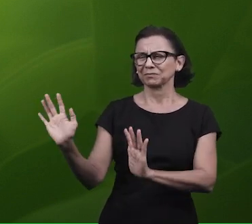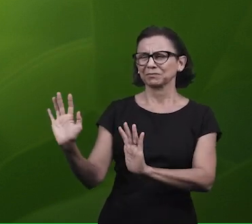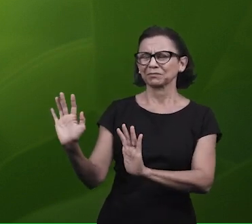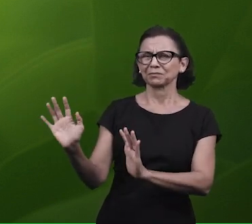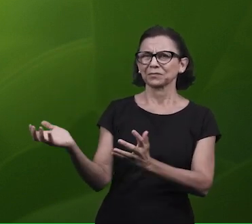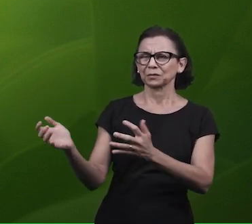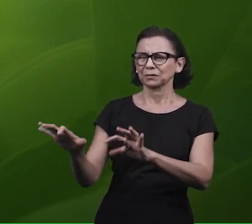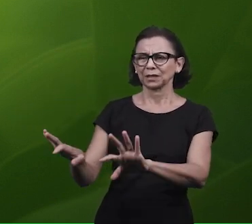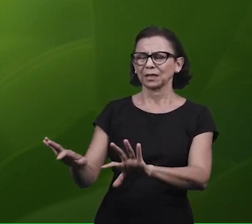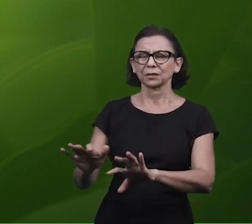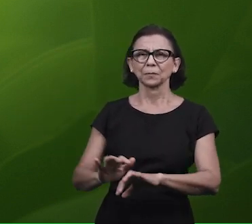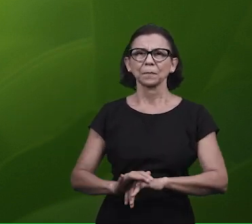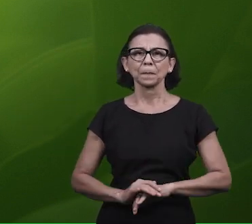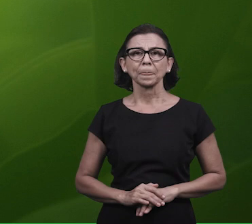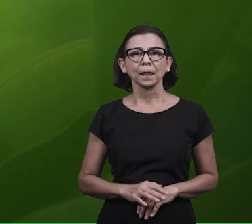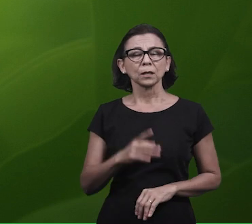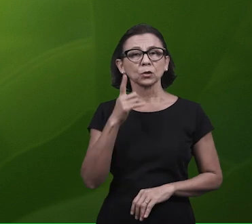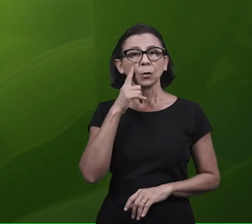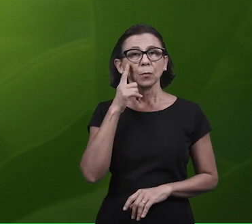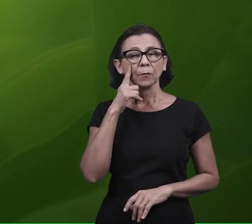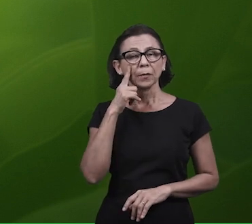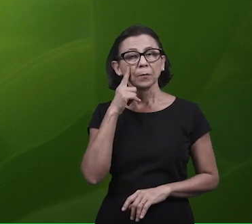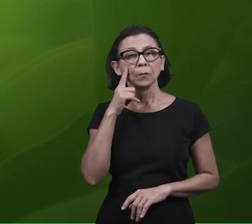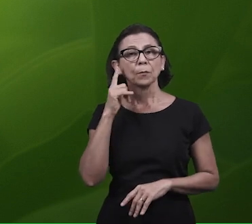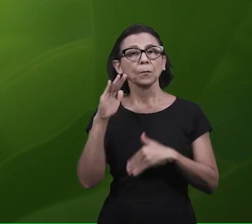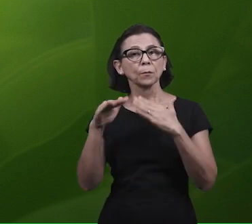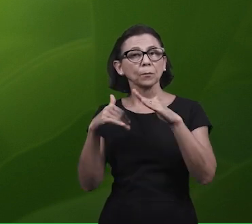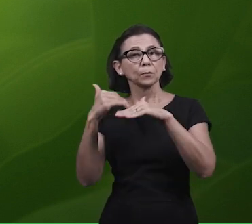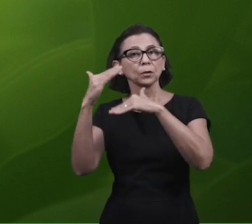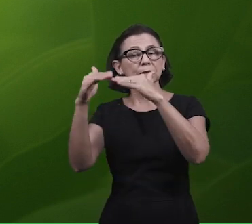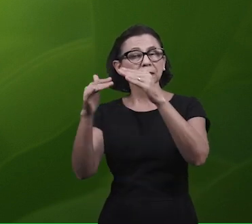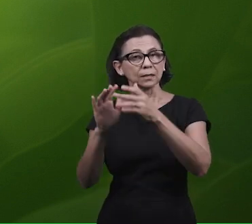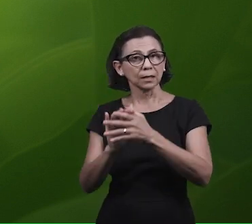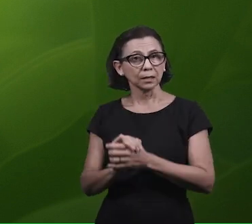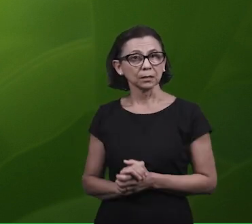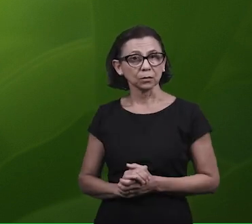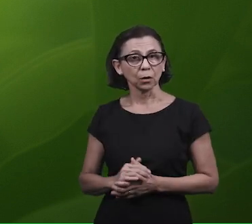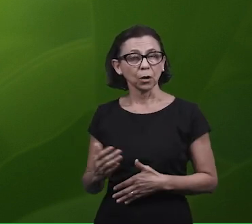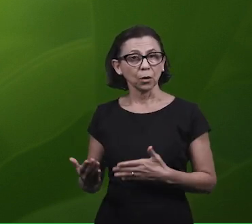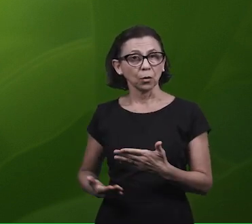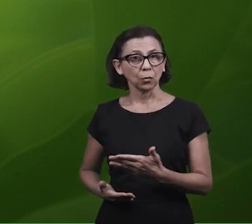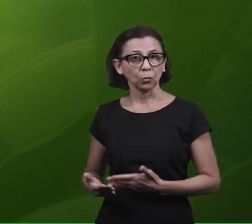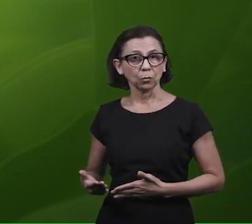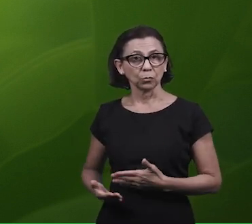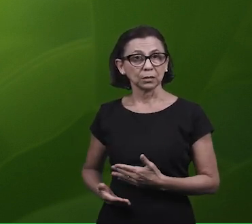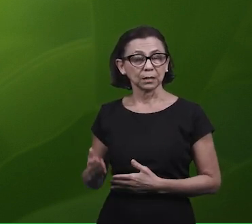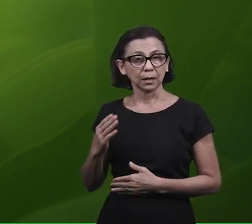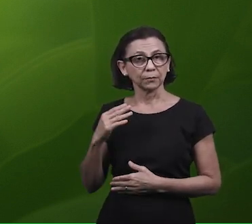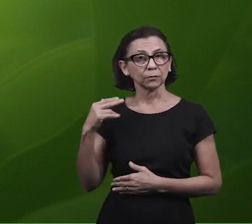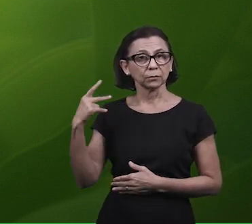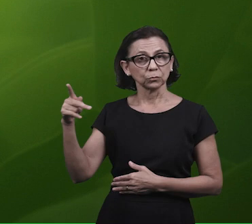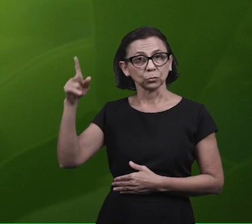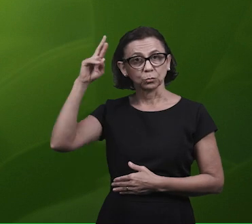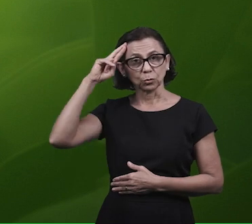que tout était prêt, ses invités ont refusé. À partir de cela, nous observons un